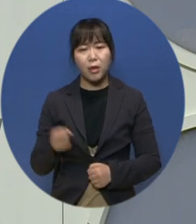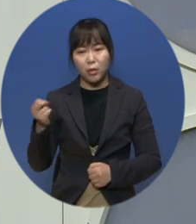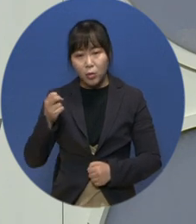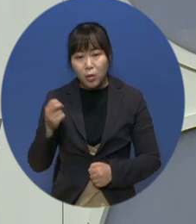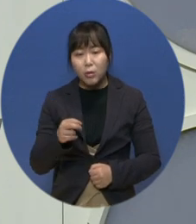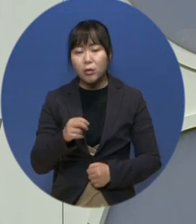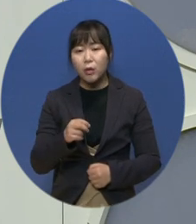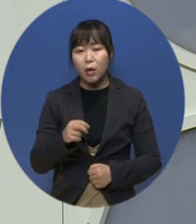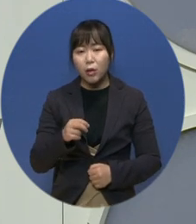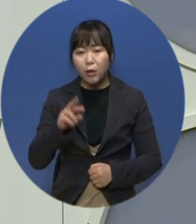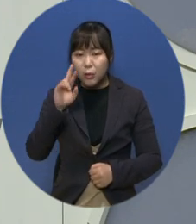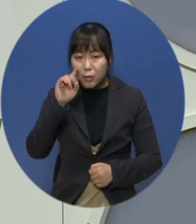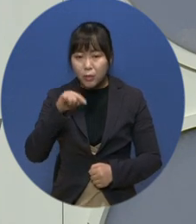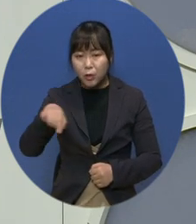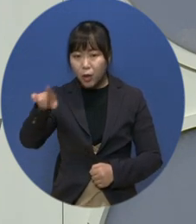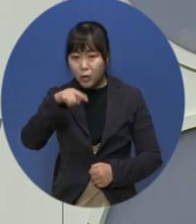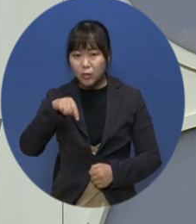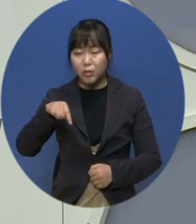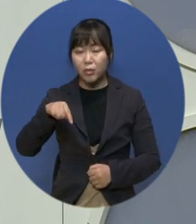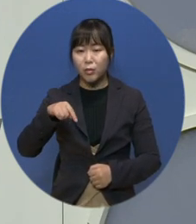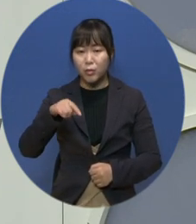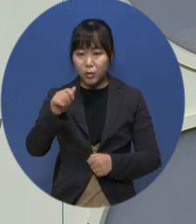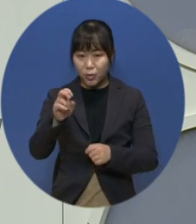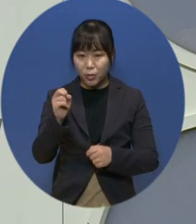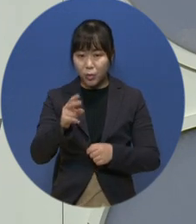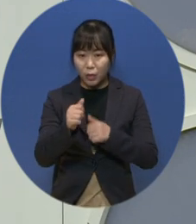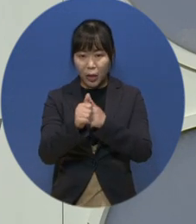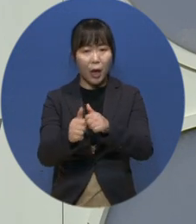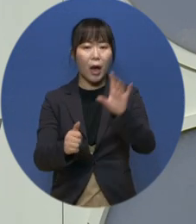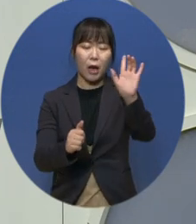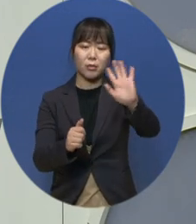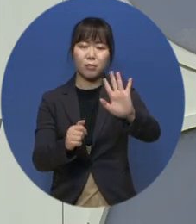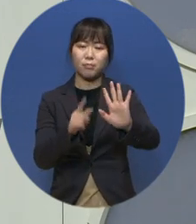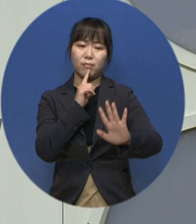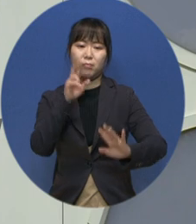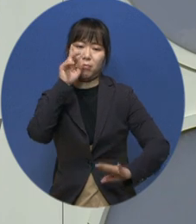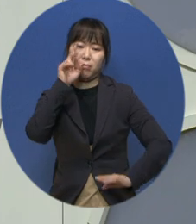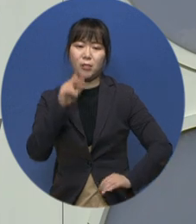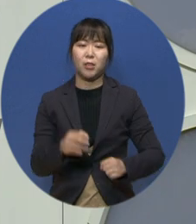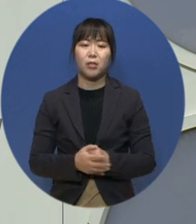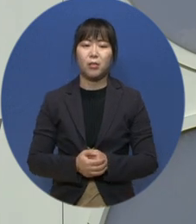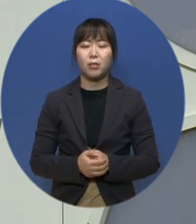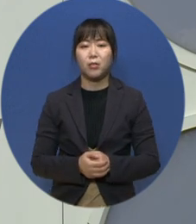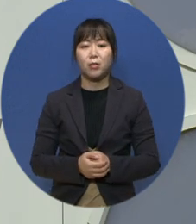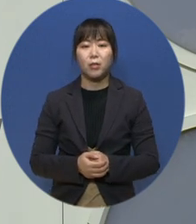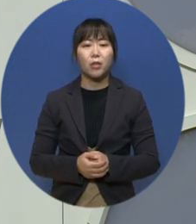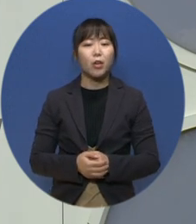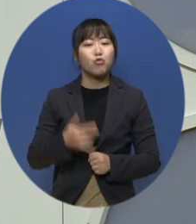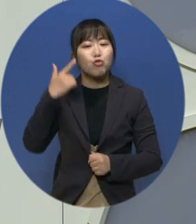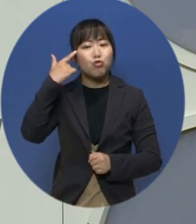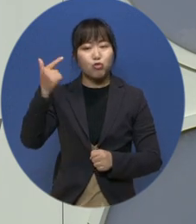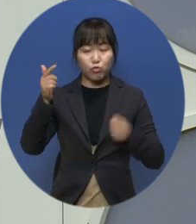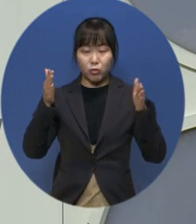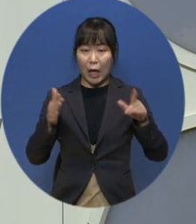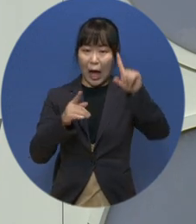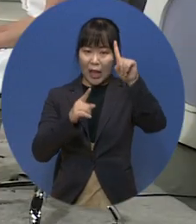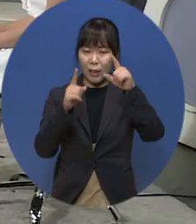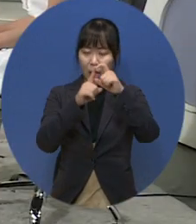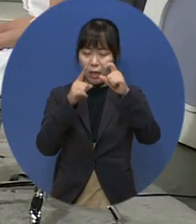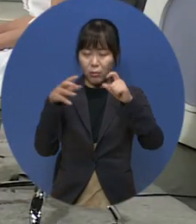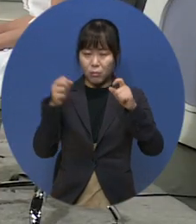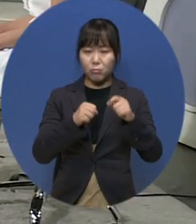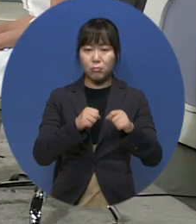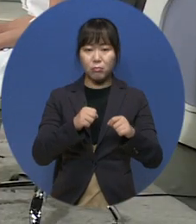또 turn. 그럼 난 또 그대로 따라서 turn. 근데 아니라는 거예요. 그거를 6일 동안요. 한 단어를.